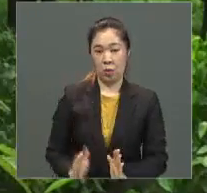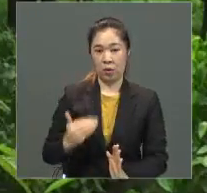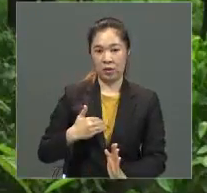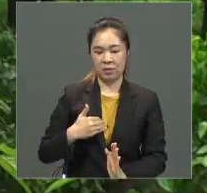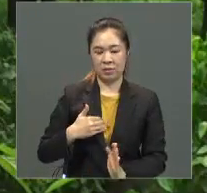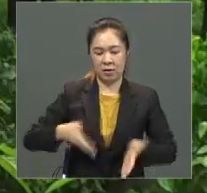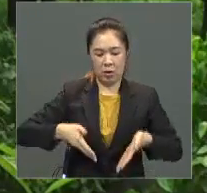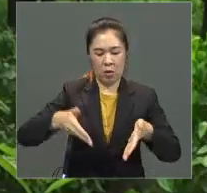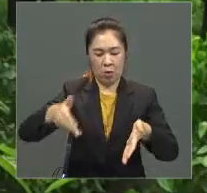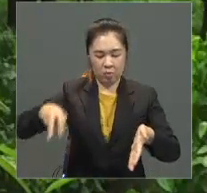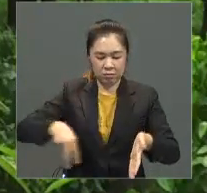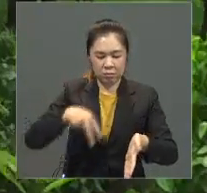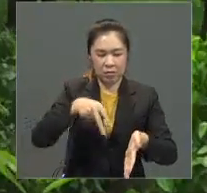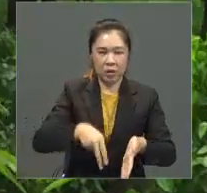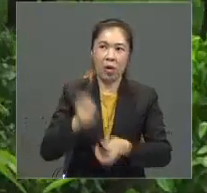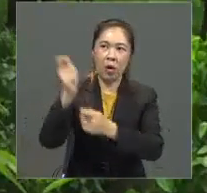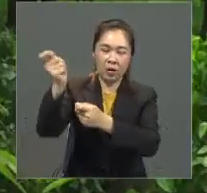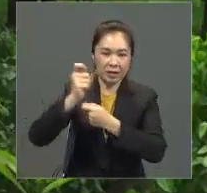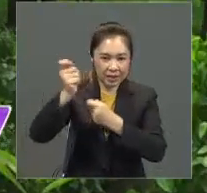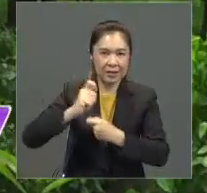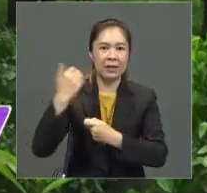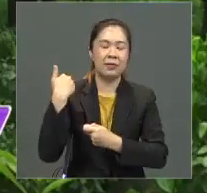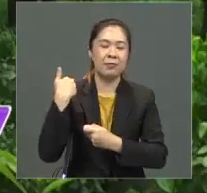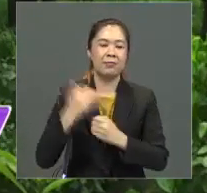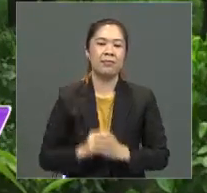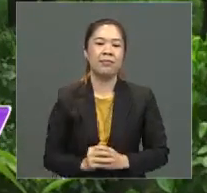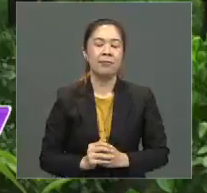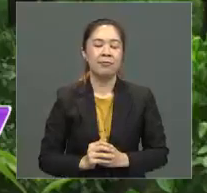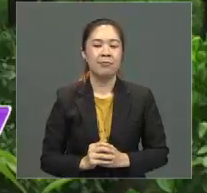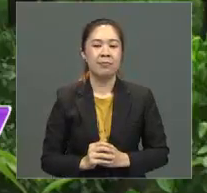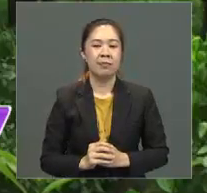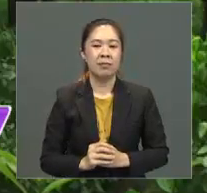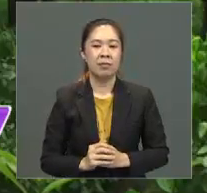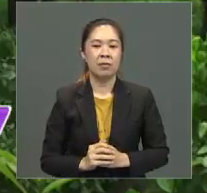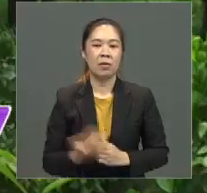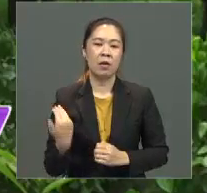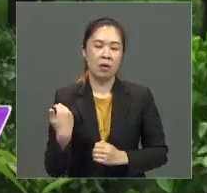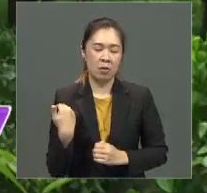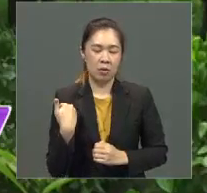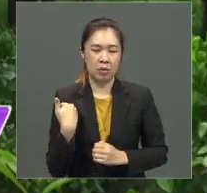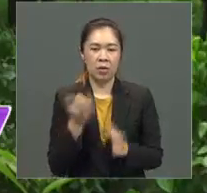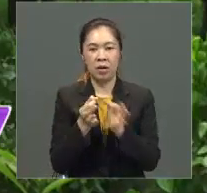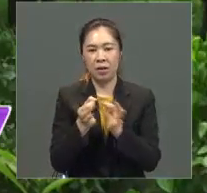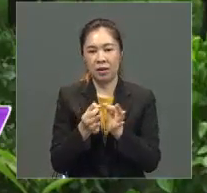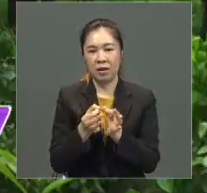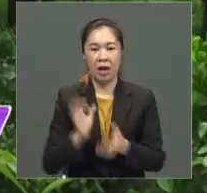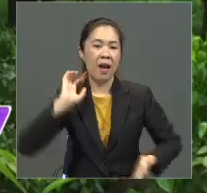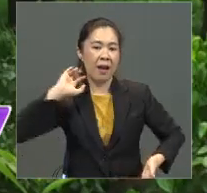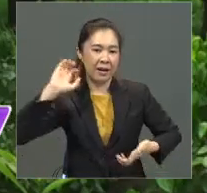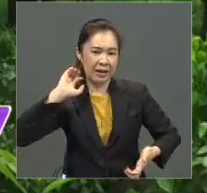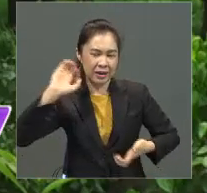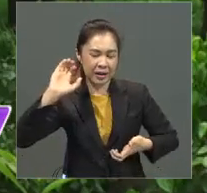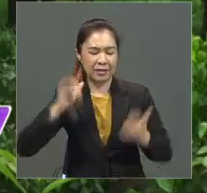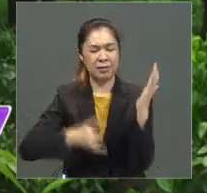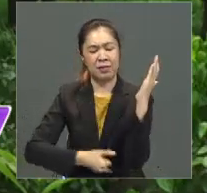ปในร่องน้ำแล้วก็รวบรวมแล้วก็ขอยืนยันว่าในเรื่องของความเป็นตรรกะเนี่ยครับลิงเนี่ยครับมันไม่สามารถ